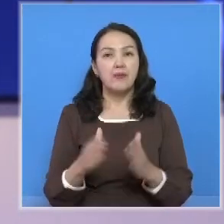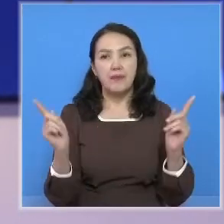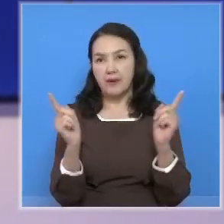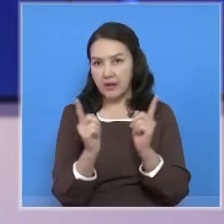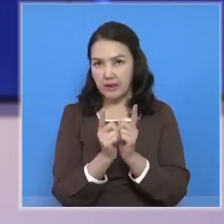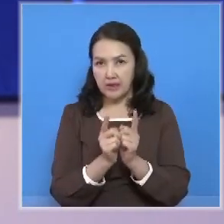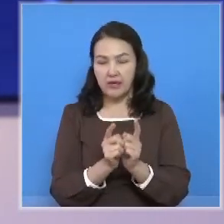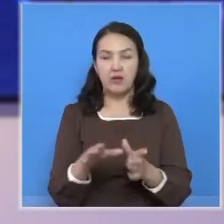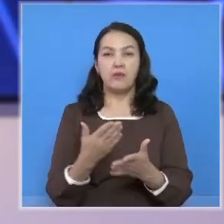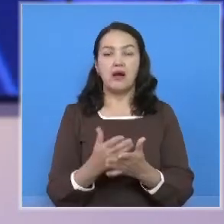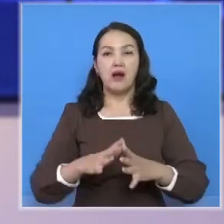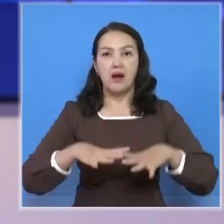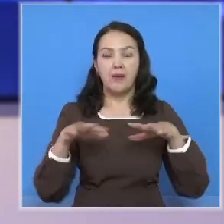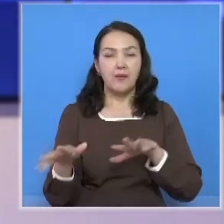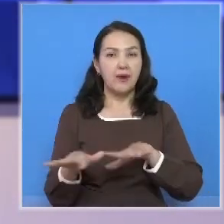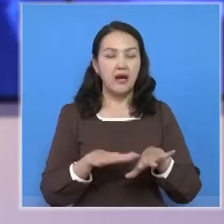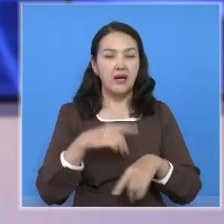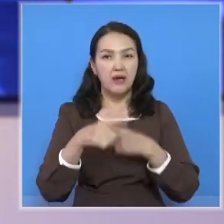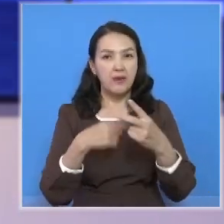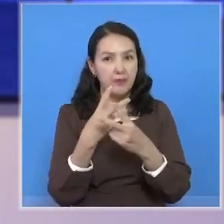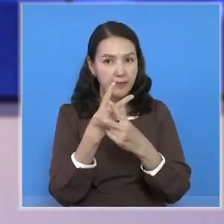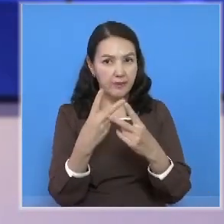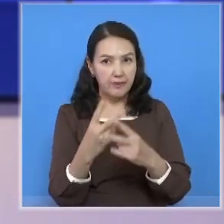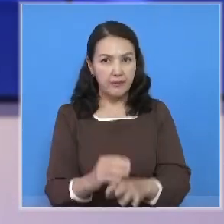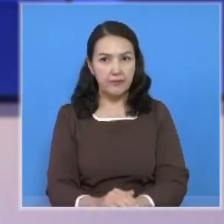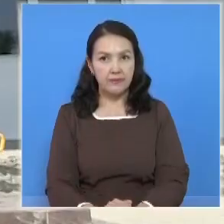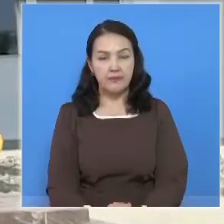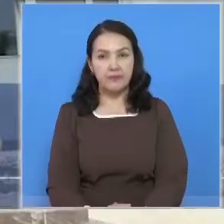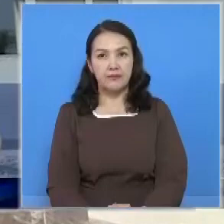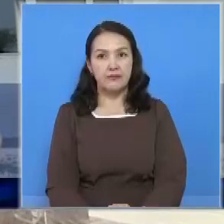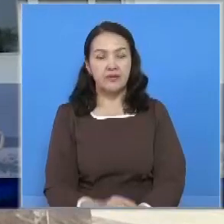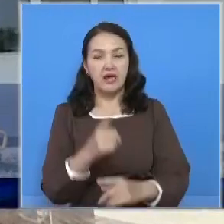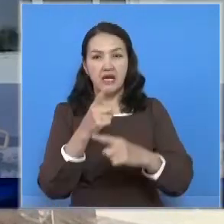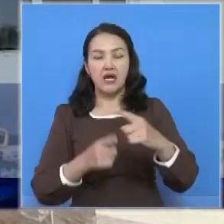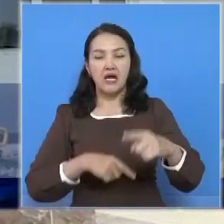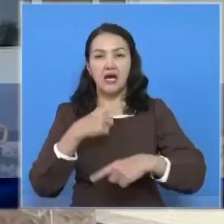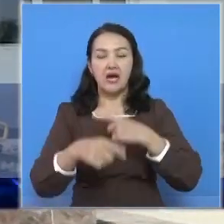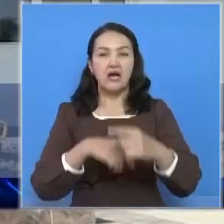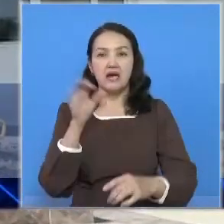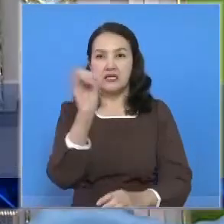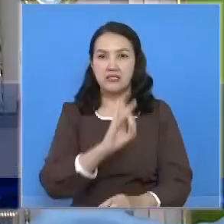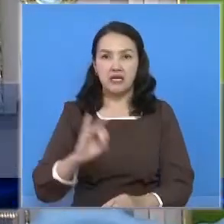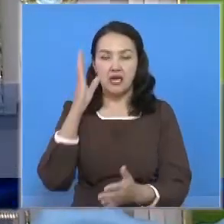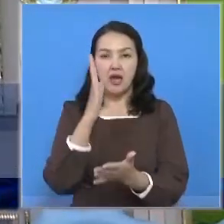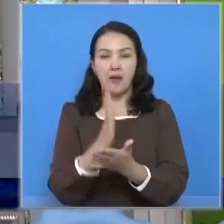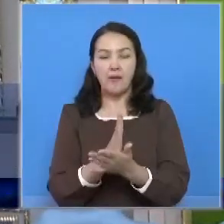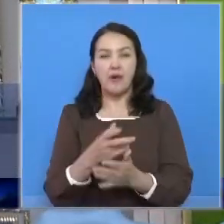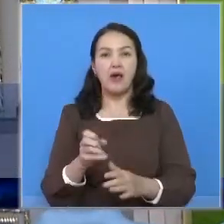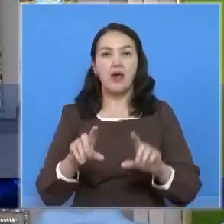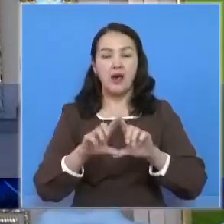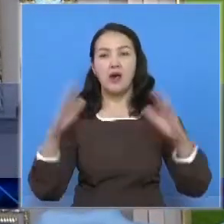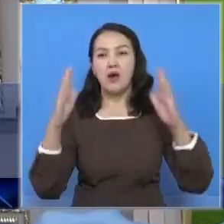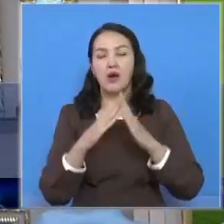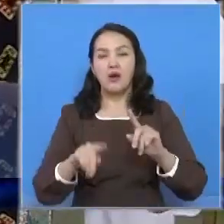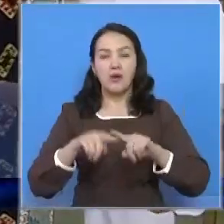қосты. Тағылымы мол шара жайында келесі бейнематериалда. Жарты ғасырлық тарихы бар аудан төріндегі саз үйінің туған